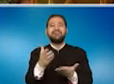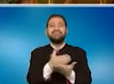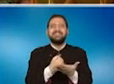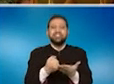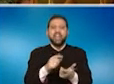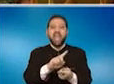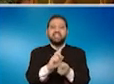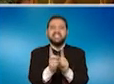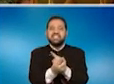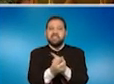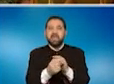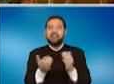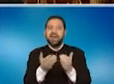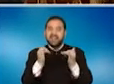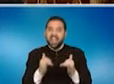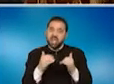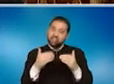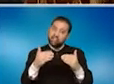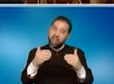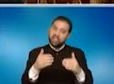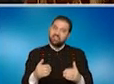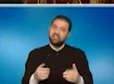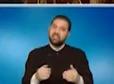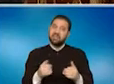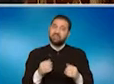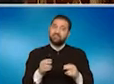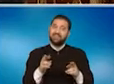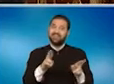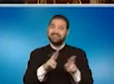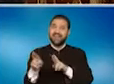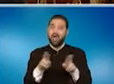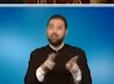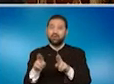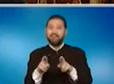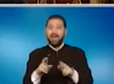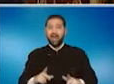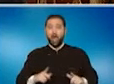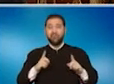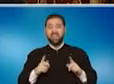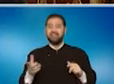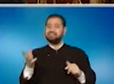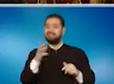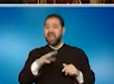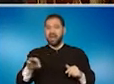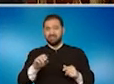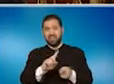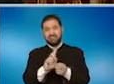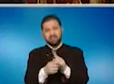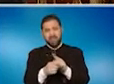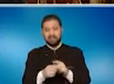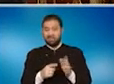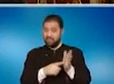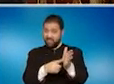câștigat. A primit un om care de aici înainte avea să se raporteze la viață cu totul și cu totul diferit.